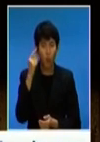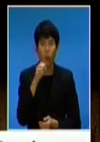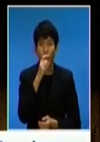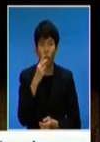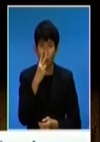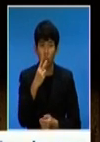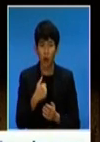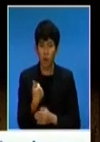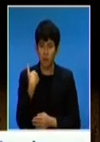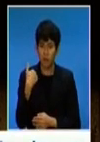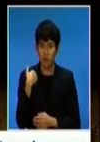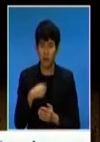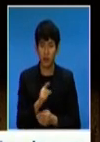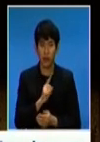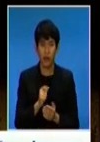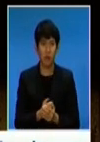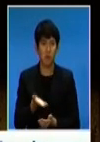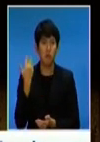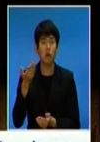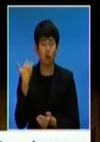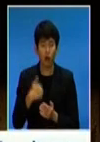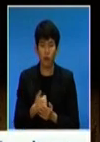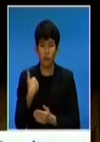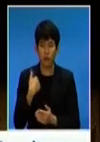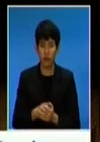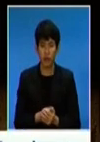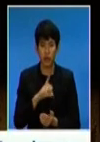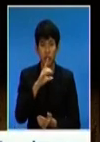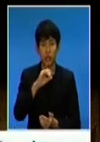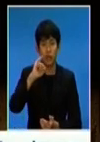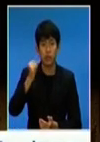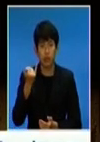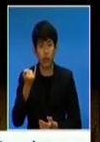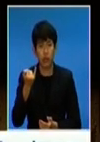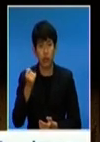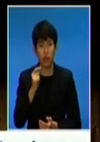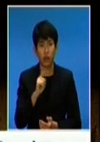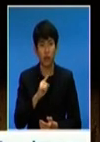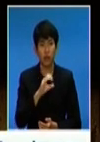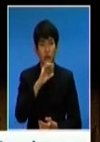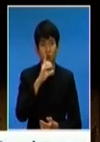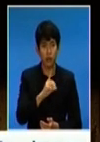งผมไม่เอ่ยนามเขาครับเดี๋ยวจะรู้ว่าเป็นดีเจเก่ง